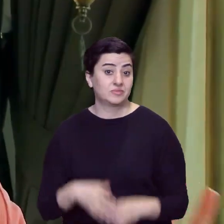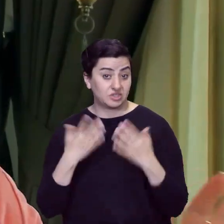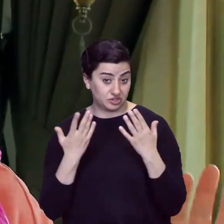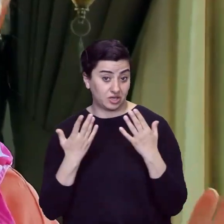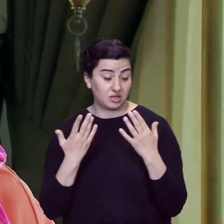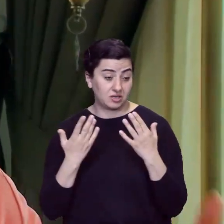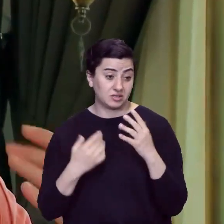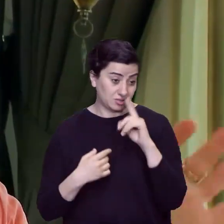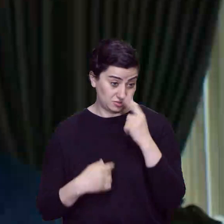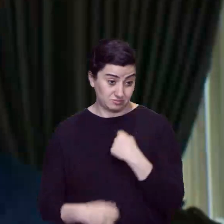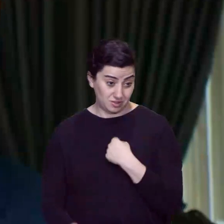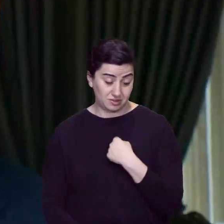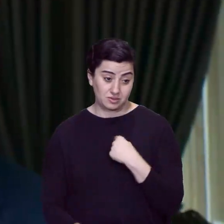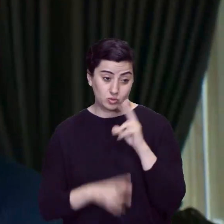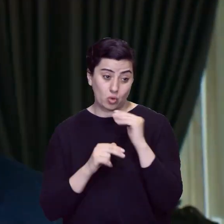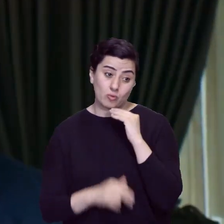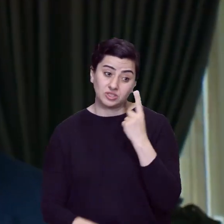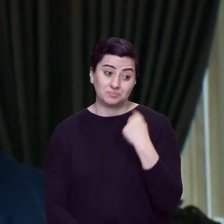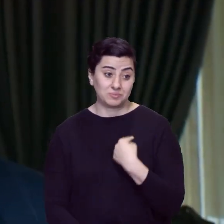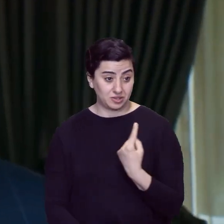İnşallah tek uyuyamayan benimdir.